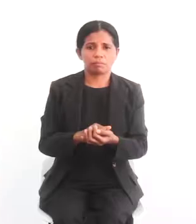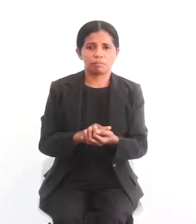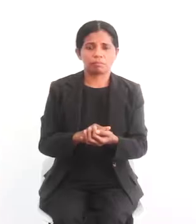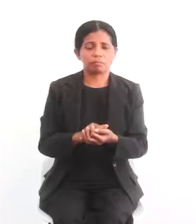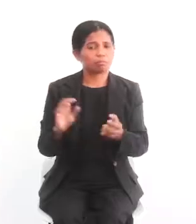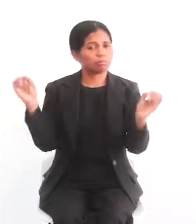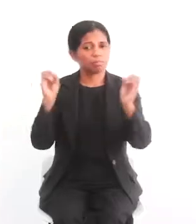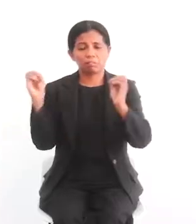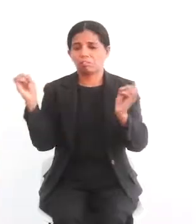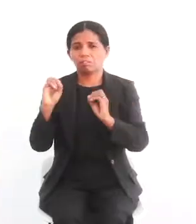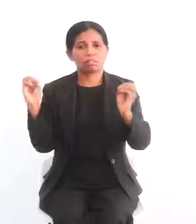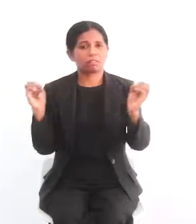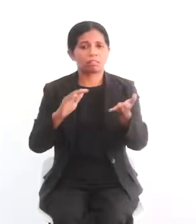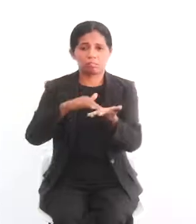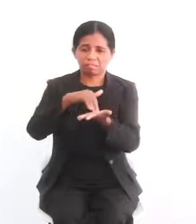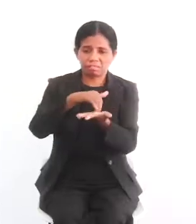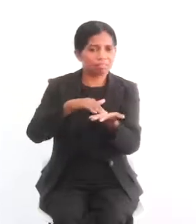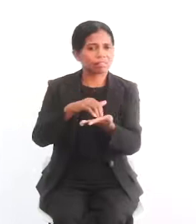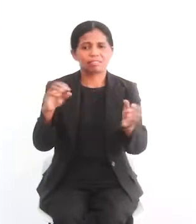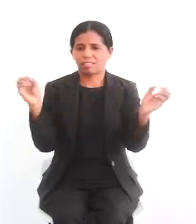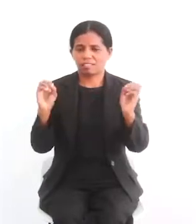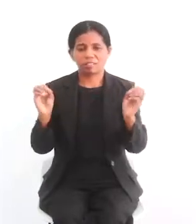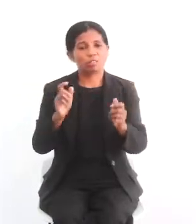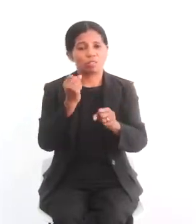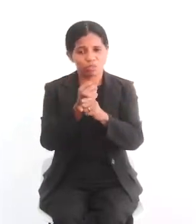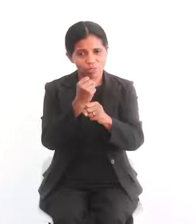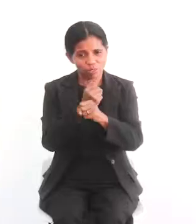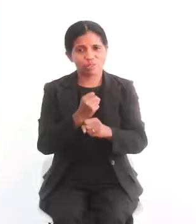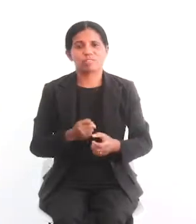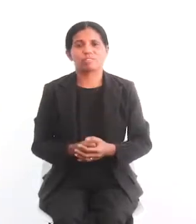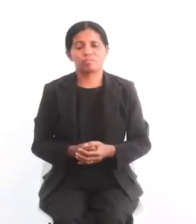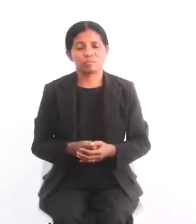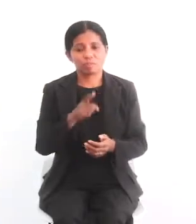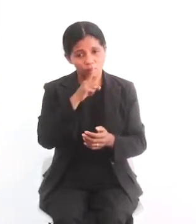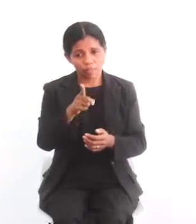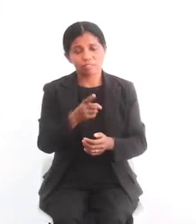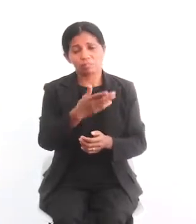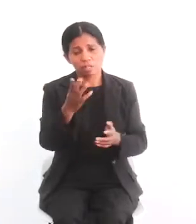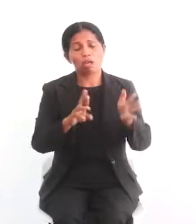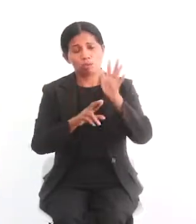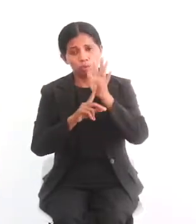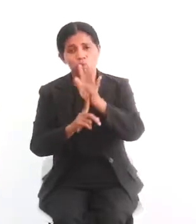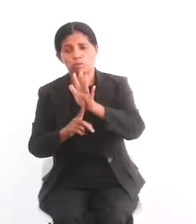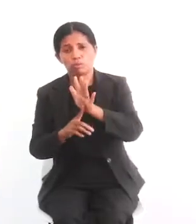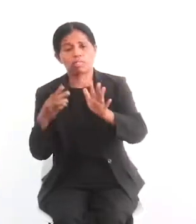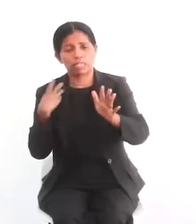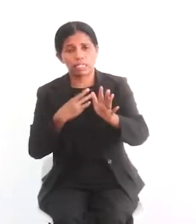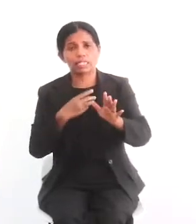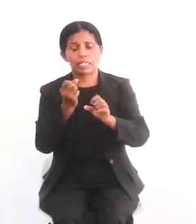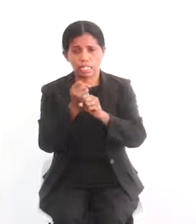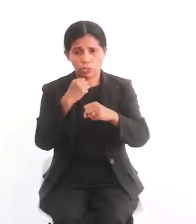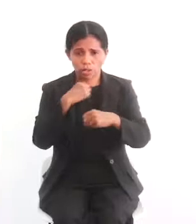nia la nakdokona hane sang ohin los kalae ya entao nia tu hatudu katak